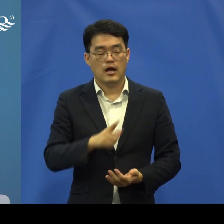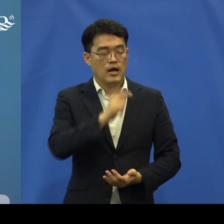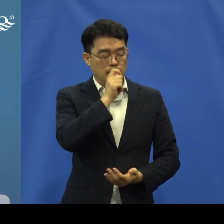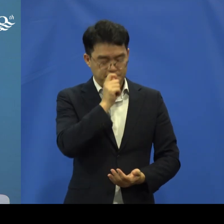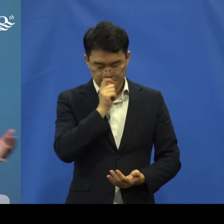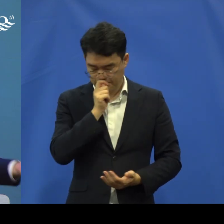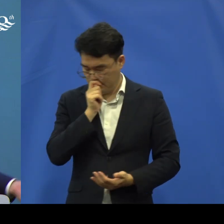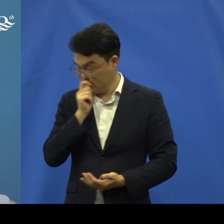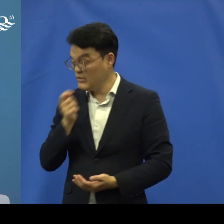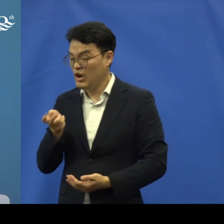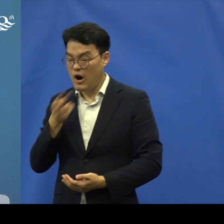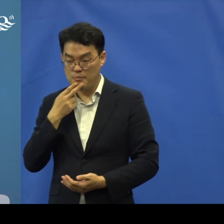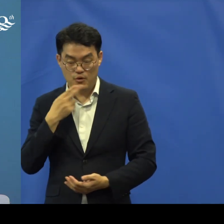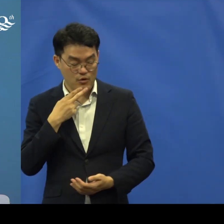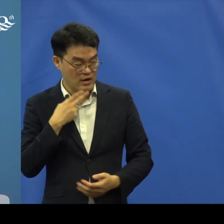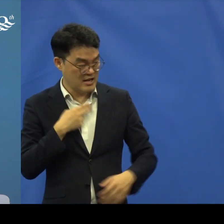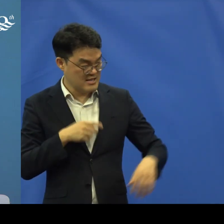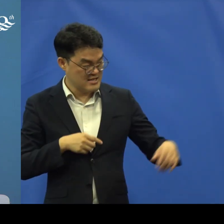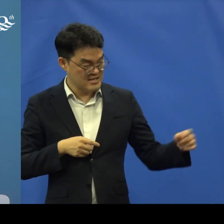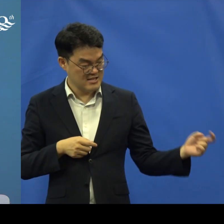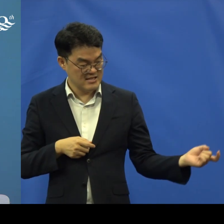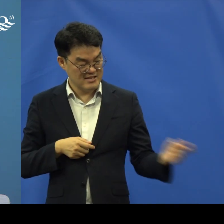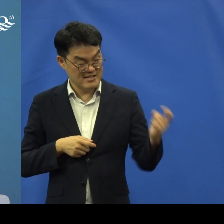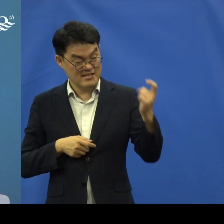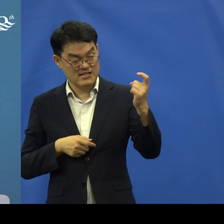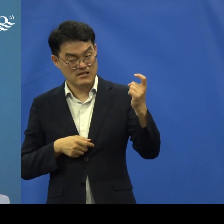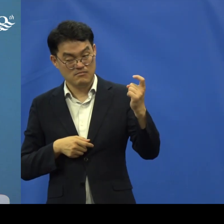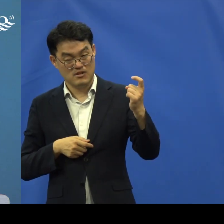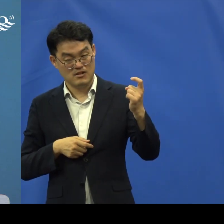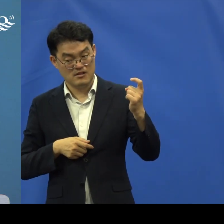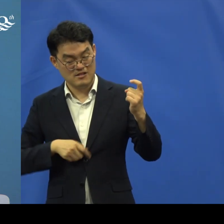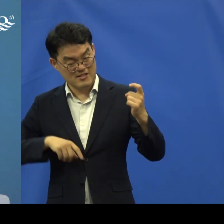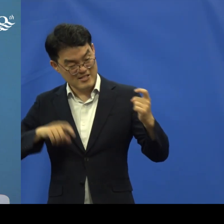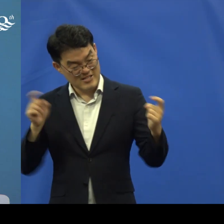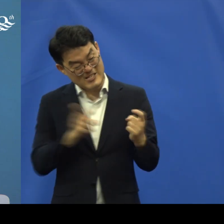끊임없는 소문을 만들어낸 생산자들이 있어요. 질이 아주 나쁜 사람들.